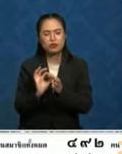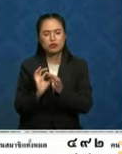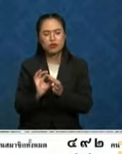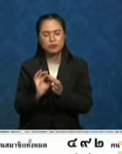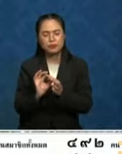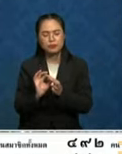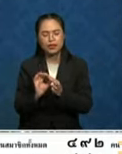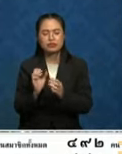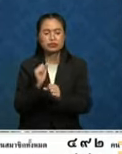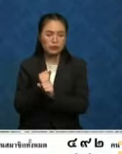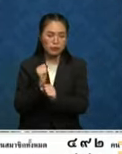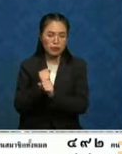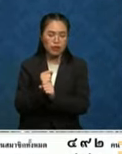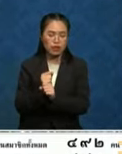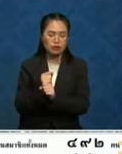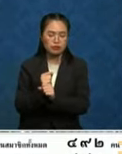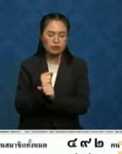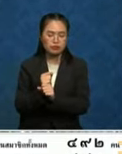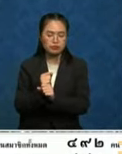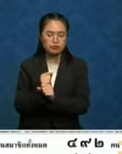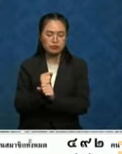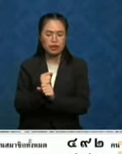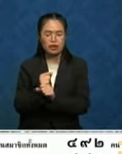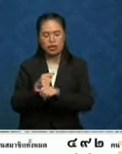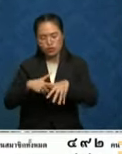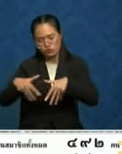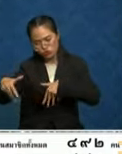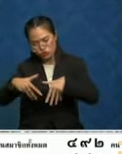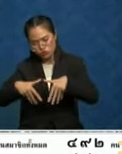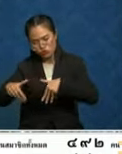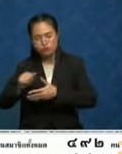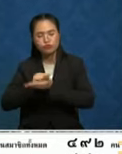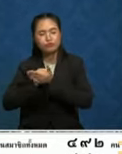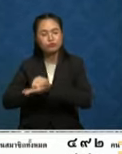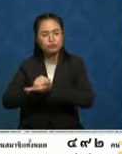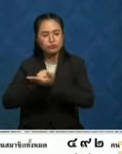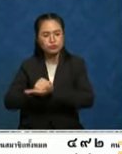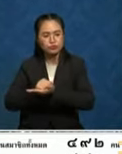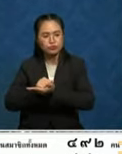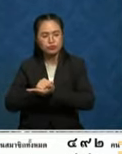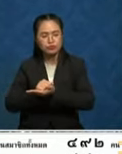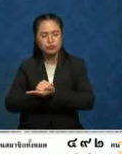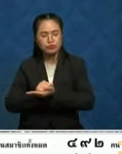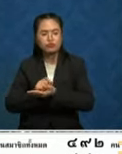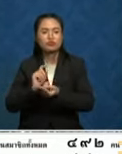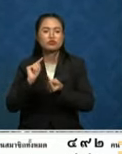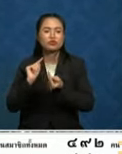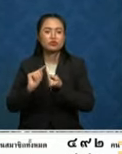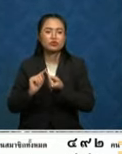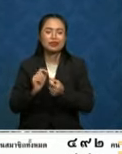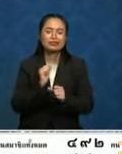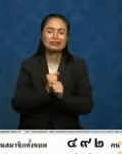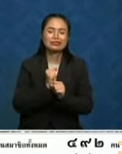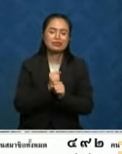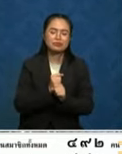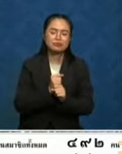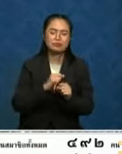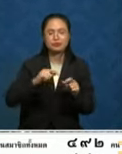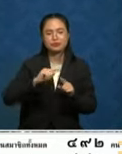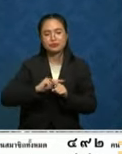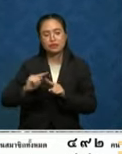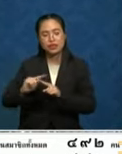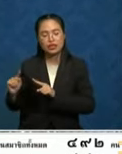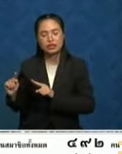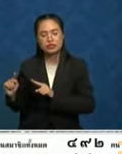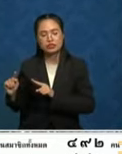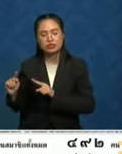คล่องตัวในชุมชนน่ะให้มากขึ้นดึงเอาศักยภาพดีๆนะคะหรือเรา